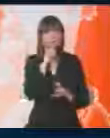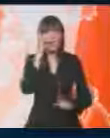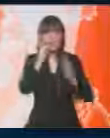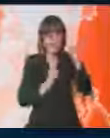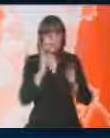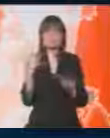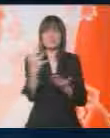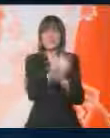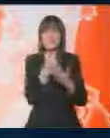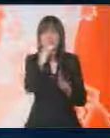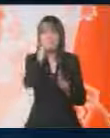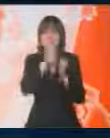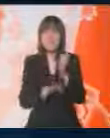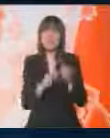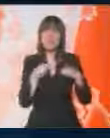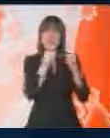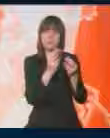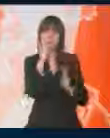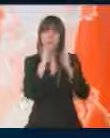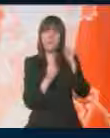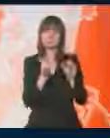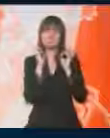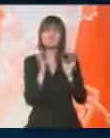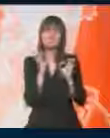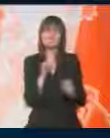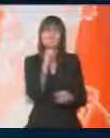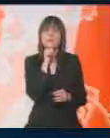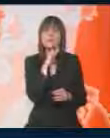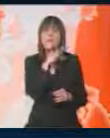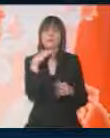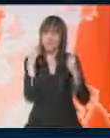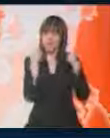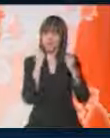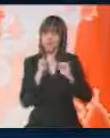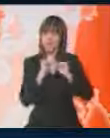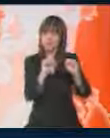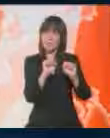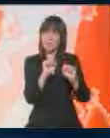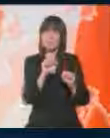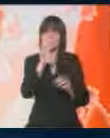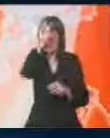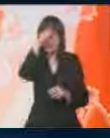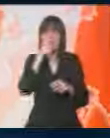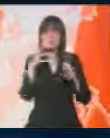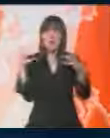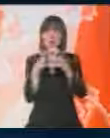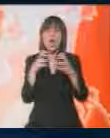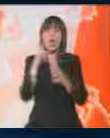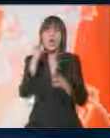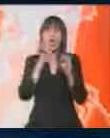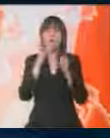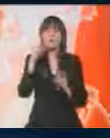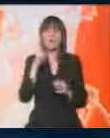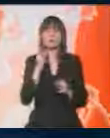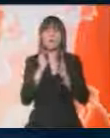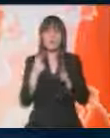sa, nadam se, što manje amandmana, ali sigurno i veoma jakim otporom albanskog lobija, ako možemo tako ga